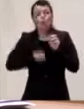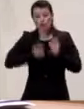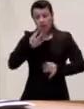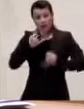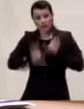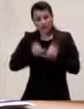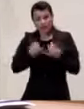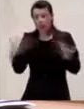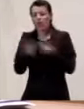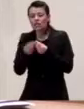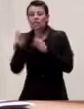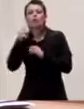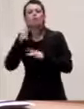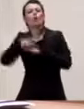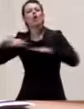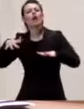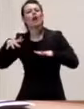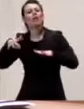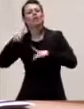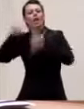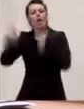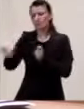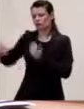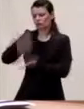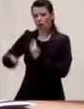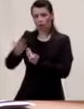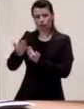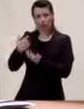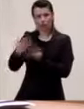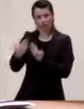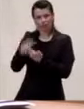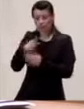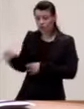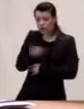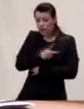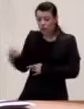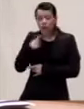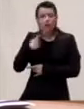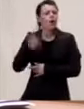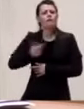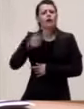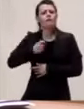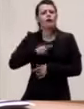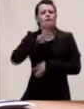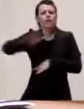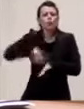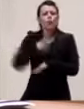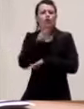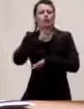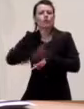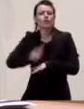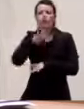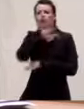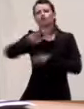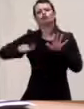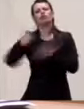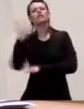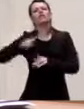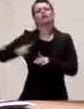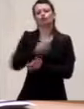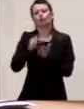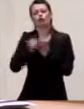rete dell'emergenza-urgenza, operativa 24 ore su 24, 365 giorni l'anno. In Lombardia ci